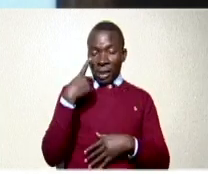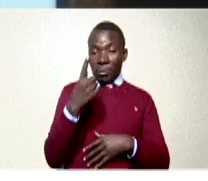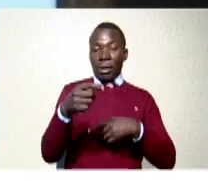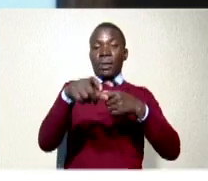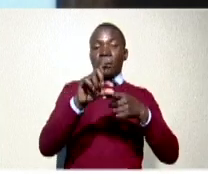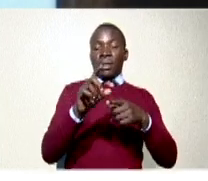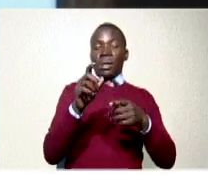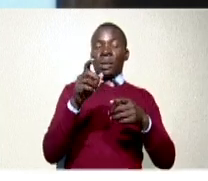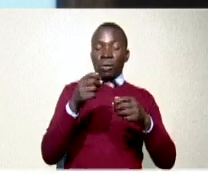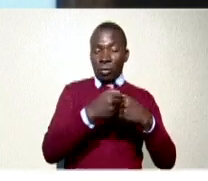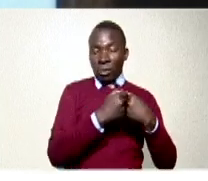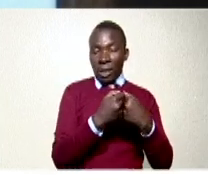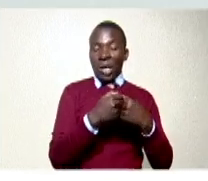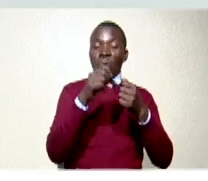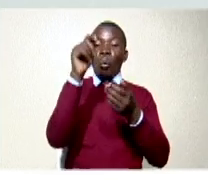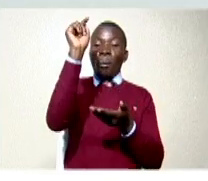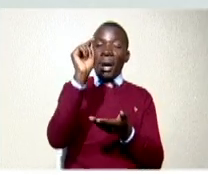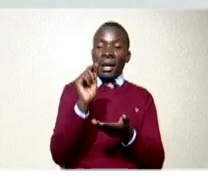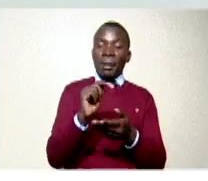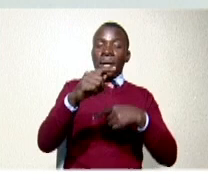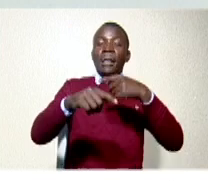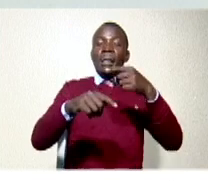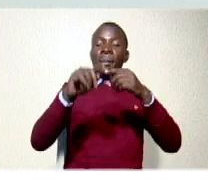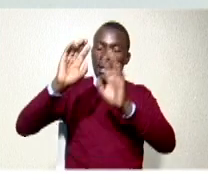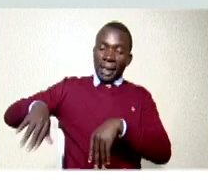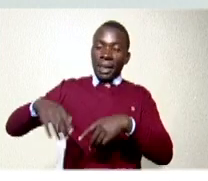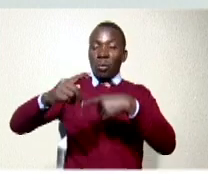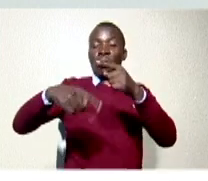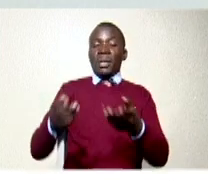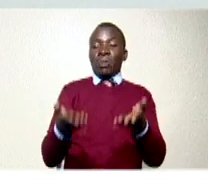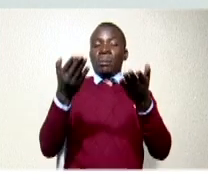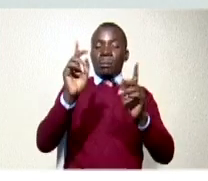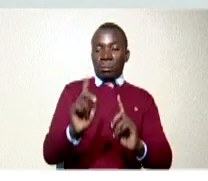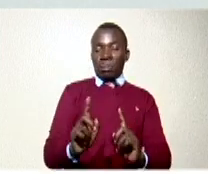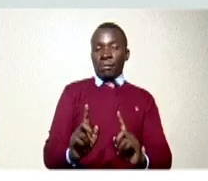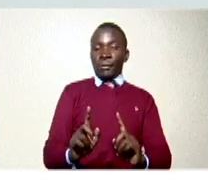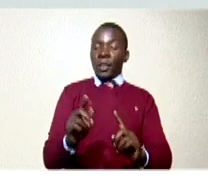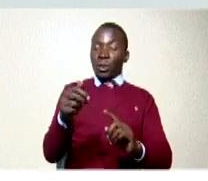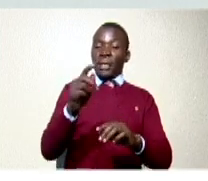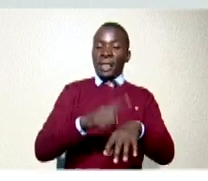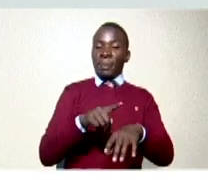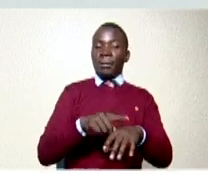nuko tumanura bikareka gukomeza gutumbagira. Icyo gihe bikaba